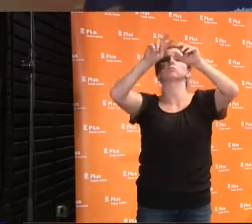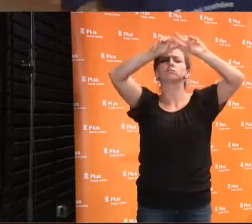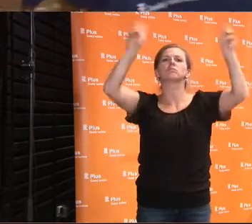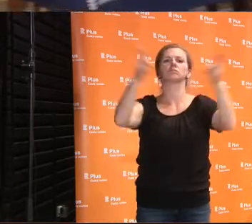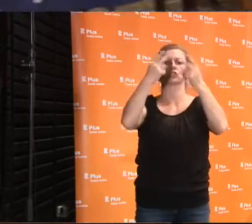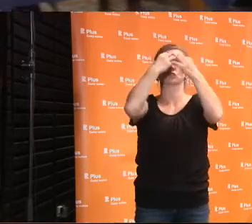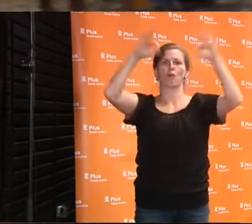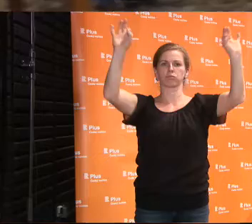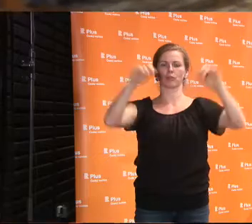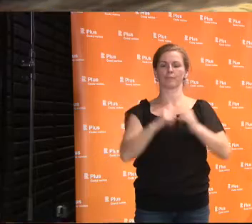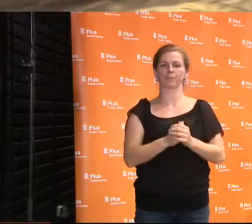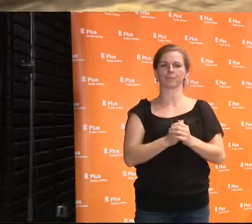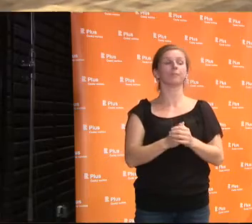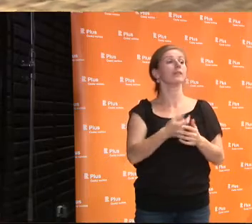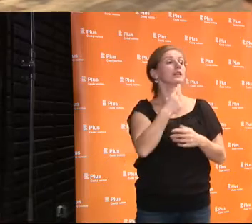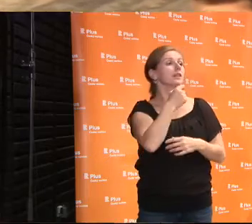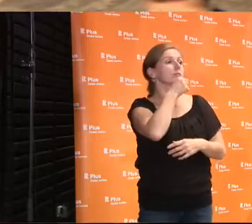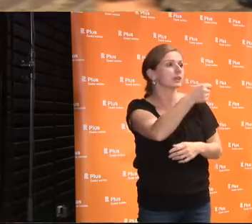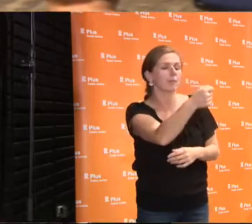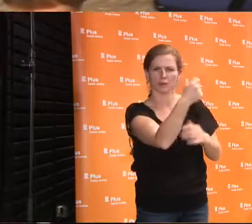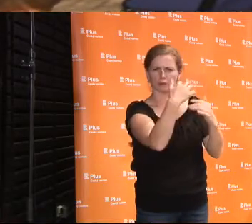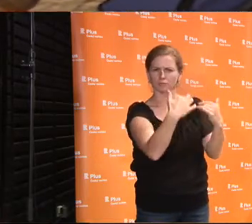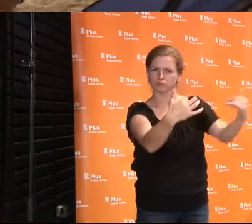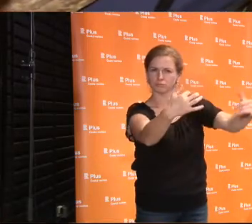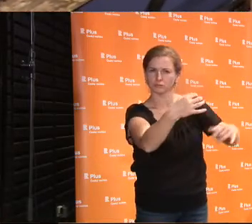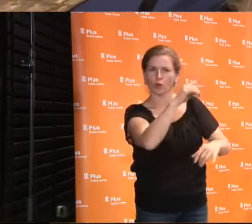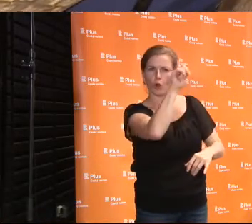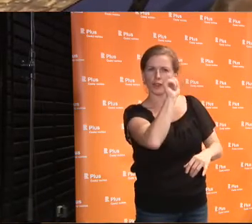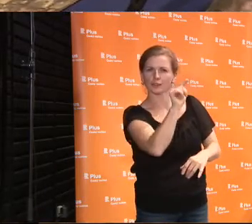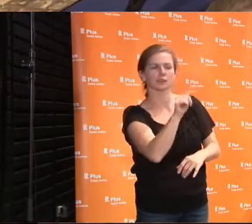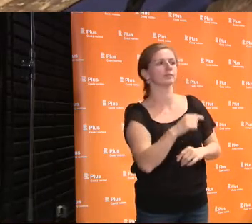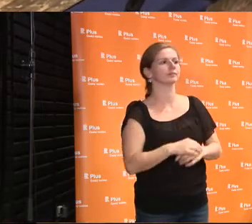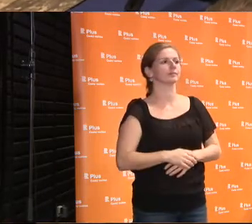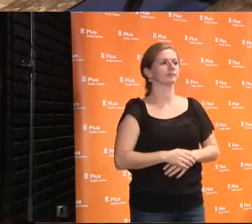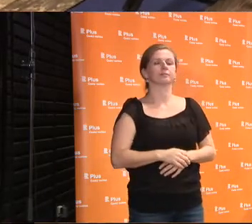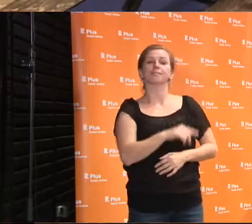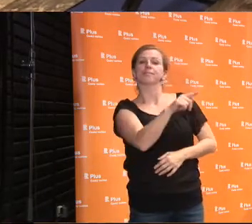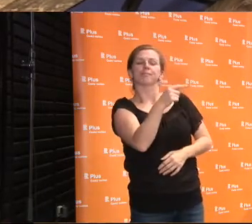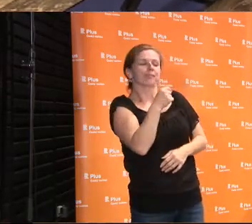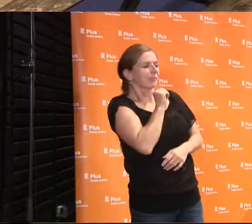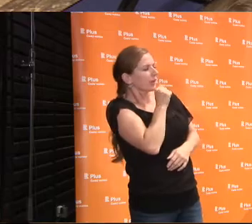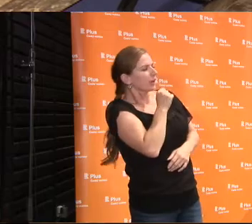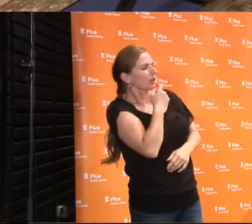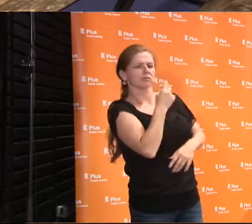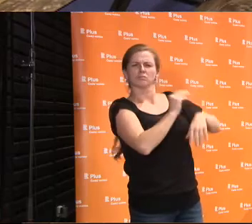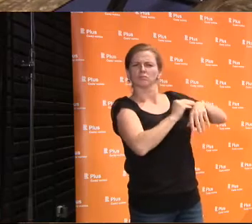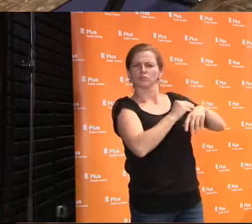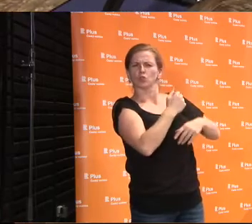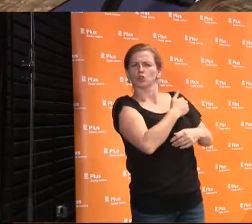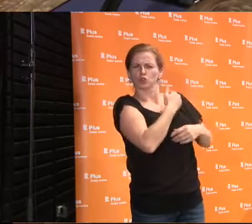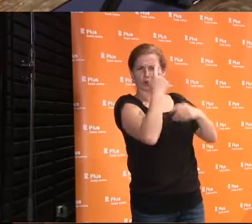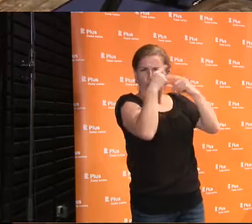tady dotaz z publika. Hezký dobrý večer. Dobrý večer. Jestli můžu říct jenom poznámku k tomu školství. Myslím si, že ta situace je